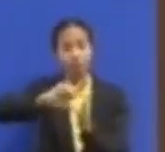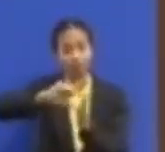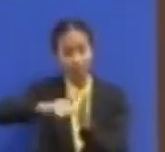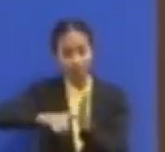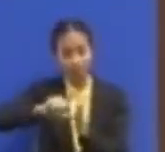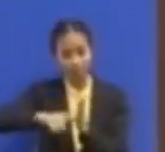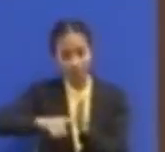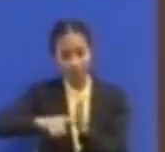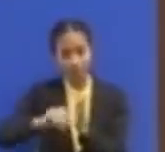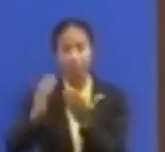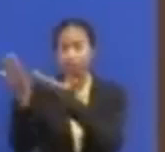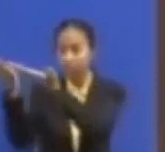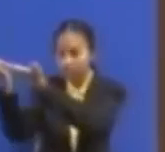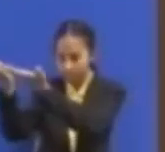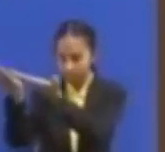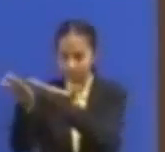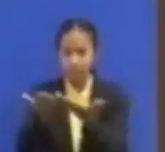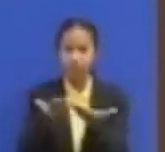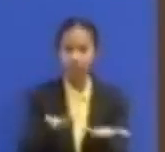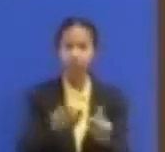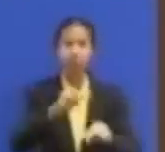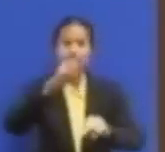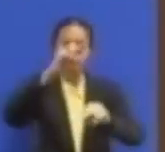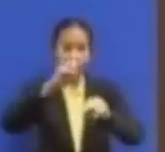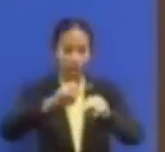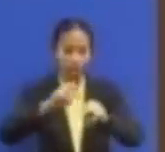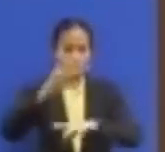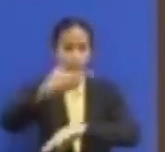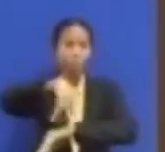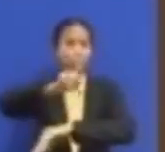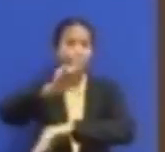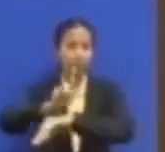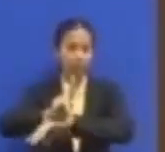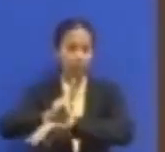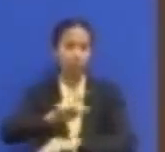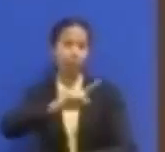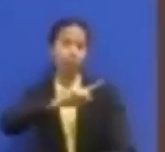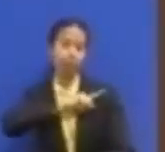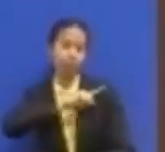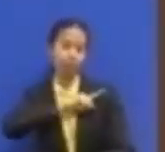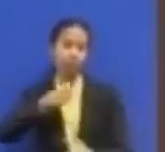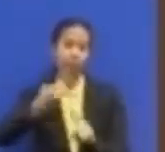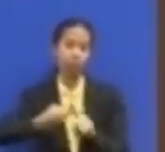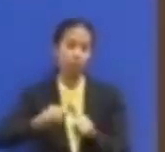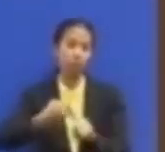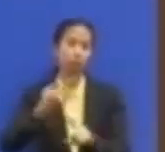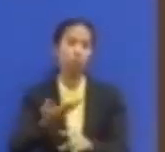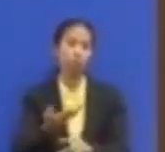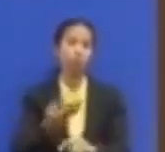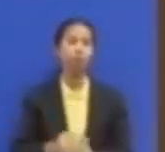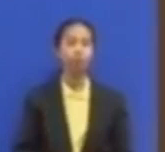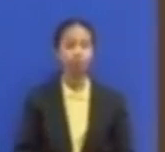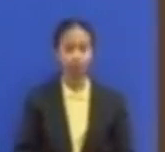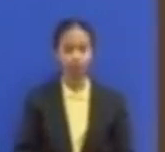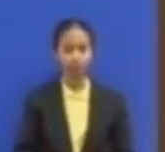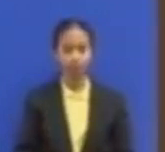ไปเรียนเชิญท่านขึ้นมาปฏิบัติหน้าที่ประธานชั่วคราวของที่ประชุมครับผ